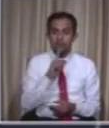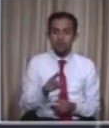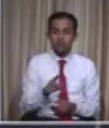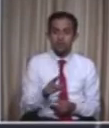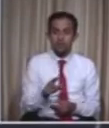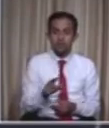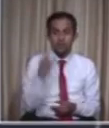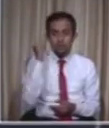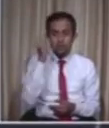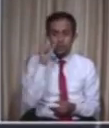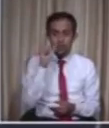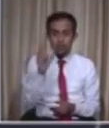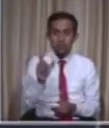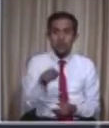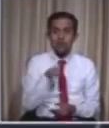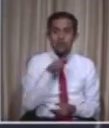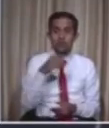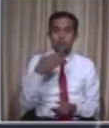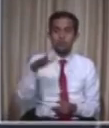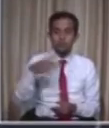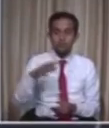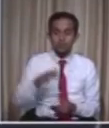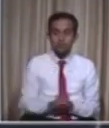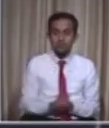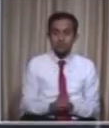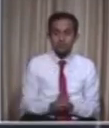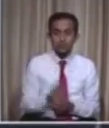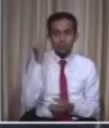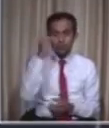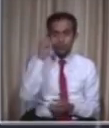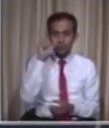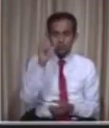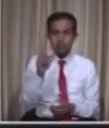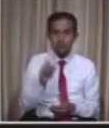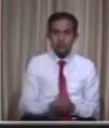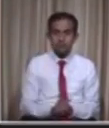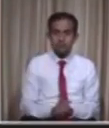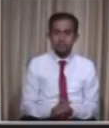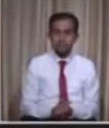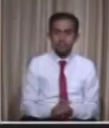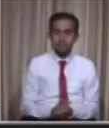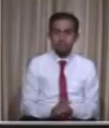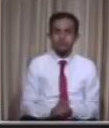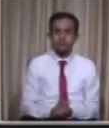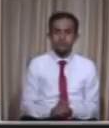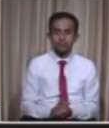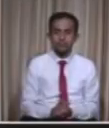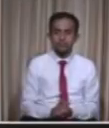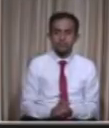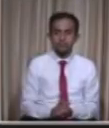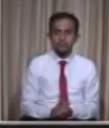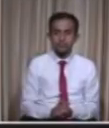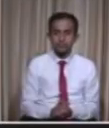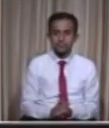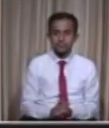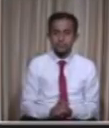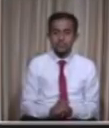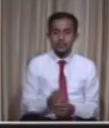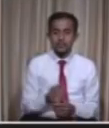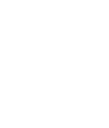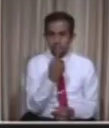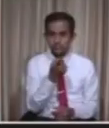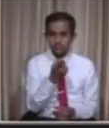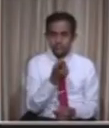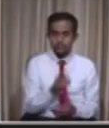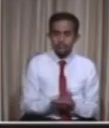පොඩ හොයලා බලන්න කොහා කෑ ගහන්නේත් පලයන් කියලා එකක් පොඩ හොයලා බලන්න කරු කතානායක හරි ඔව් තිසකට ආජමන්තුමා කරු කතානායකතුමනි මගේ නම කියපු